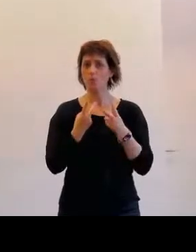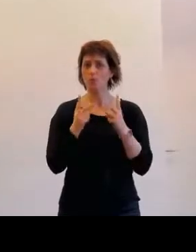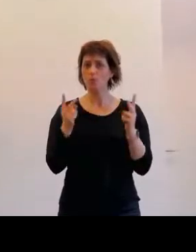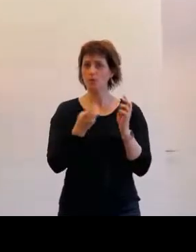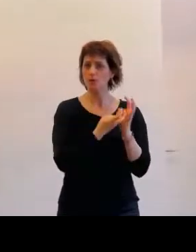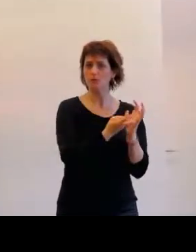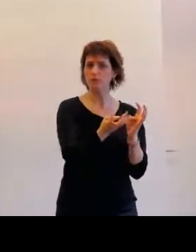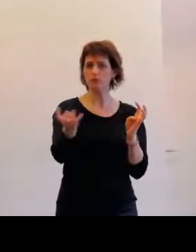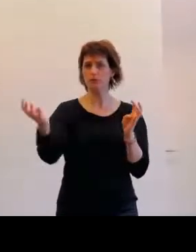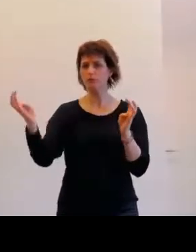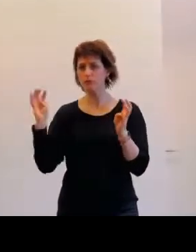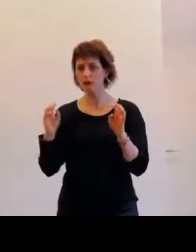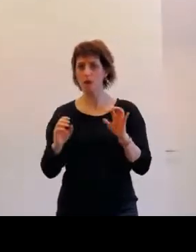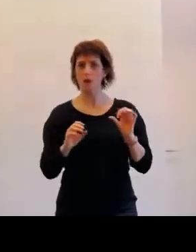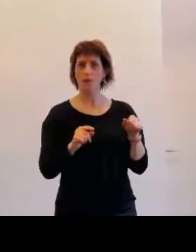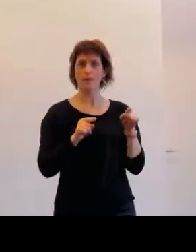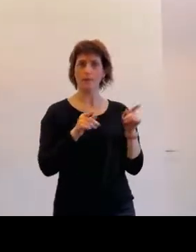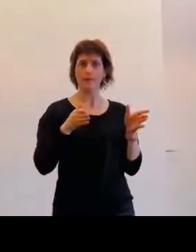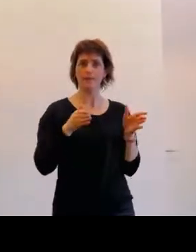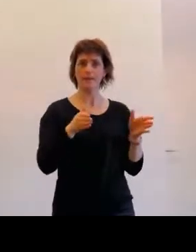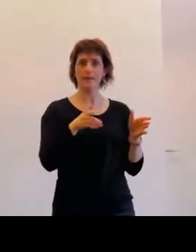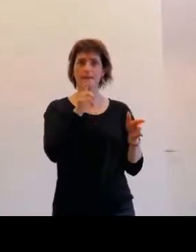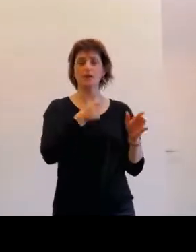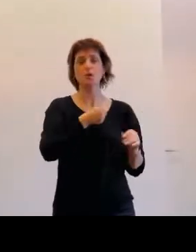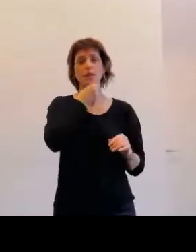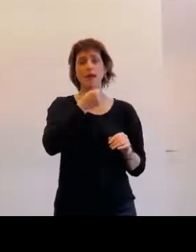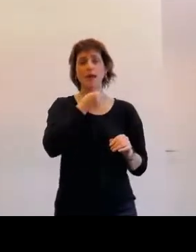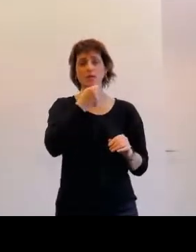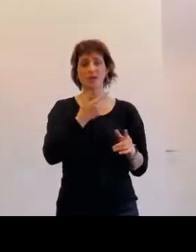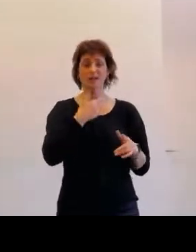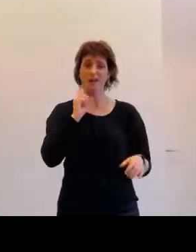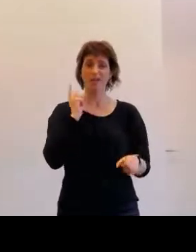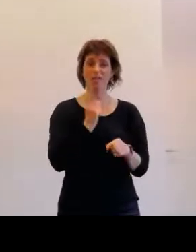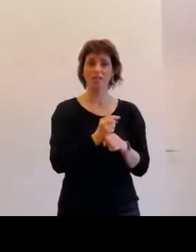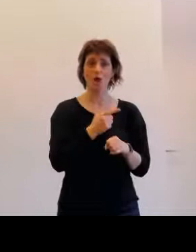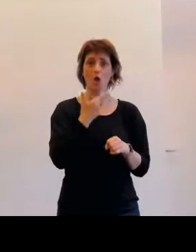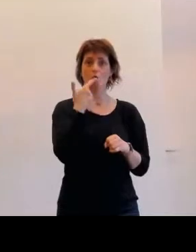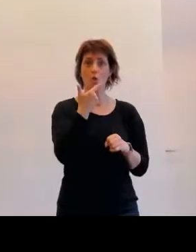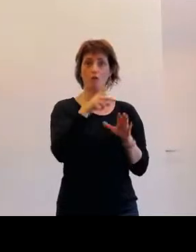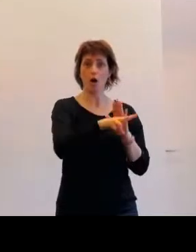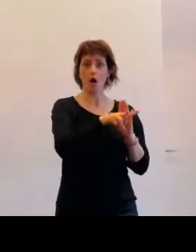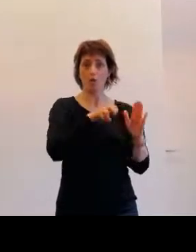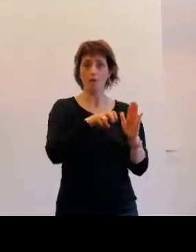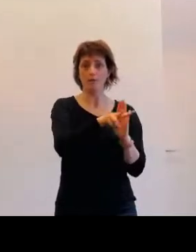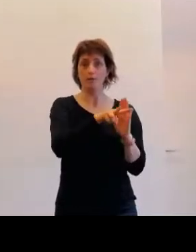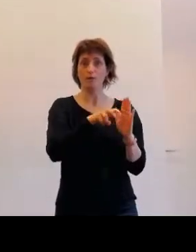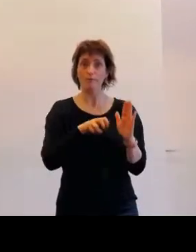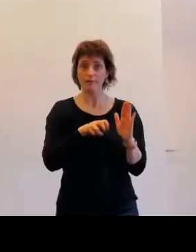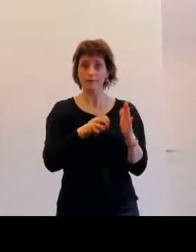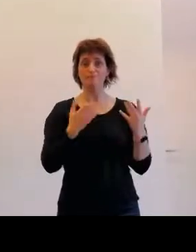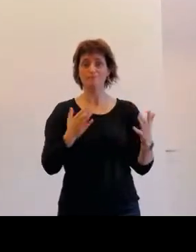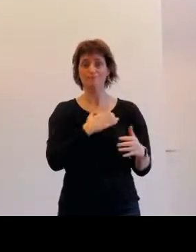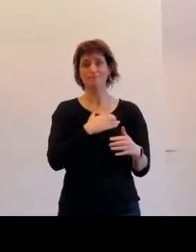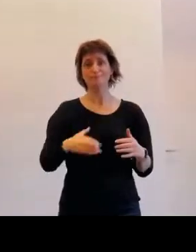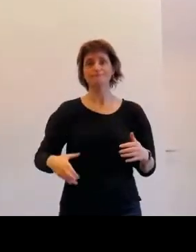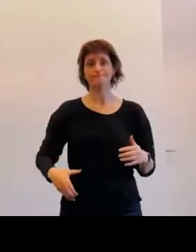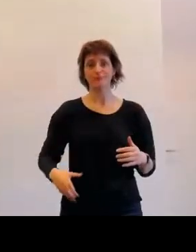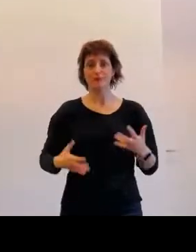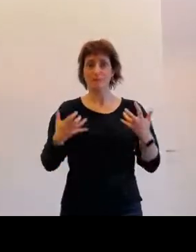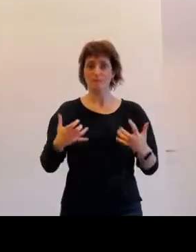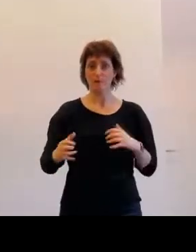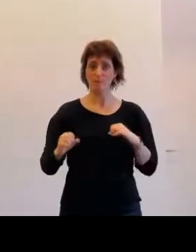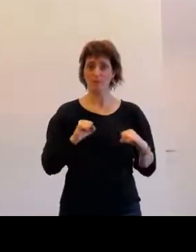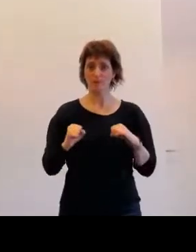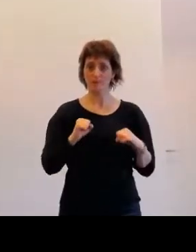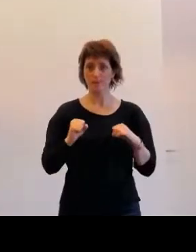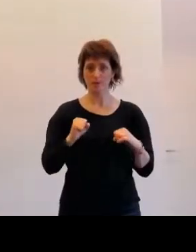d'abord, les aînés. Après deux confinements imposés à la population par la crise sanitaire, la municipalité a décidé d'agir